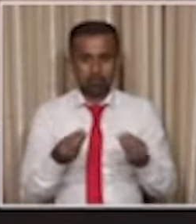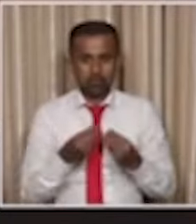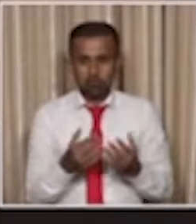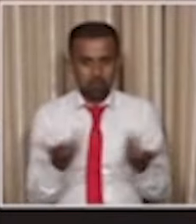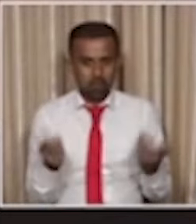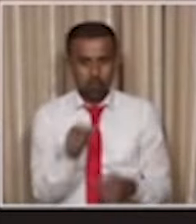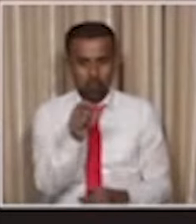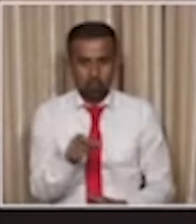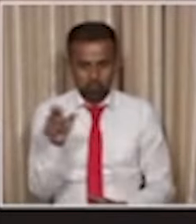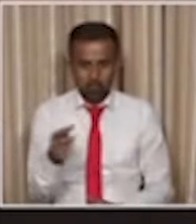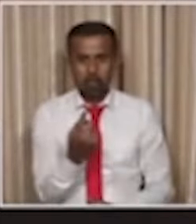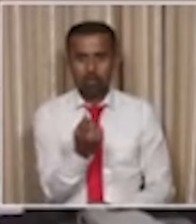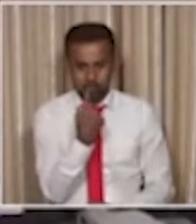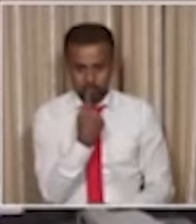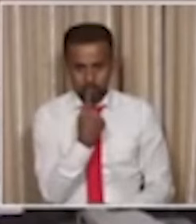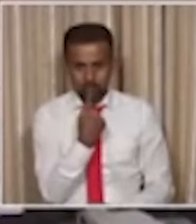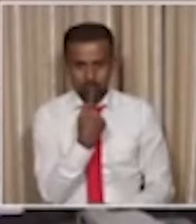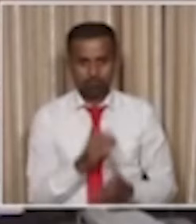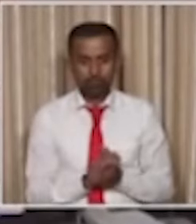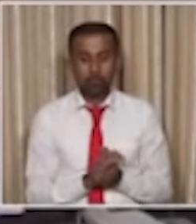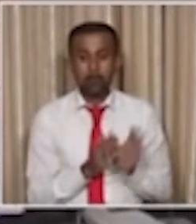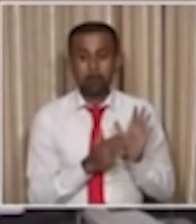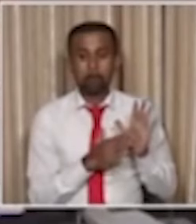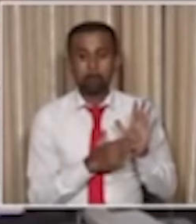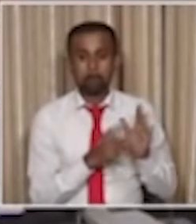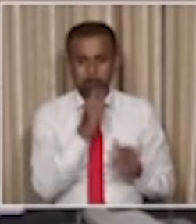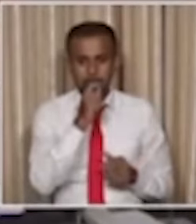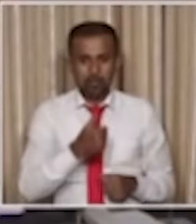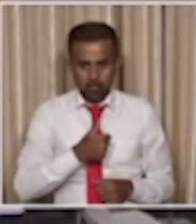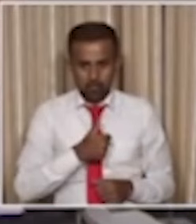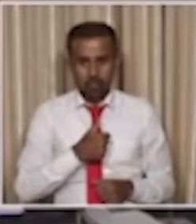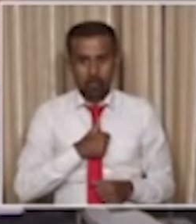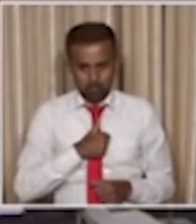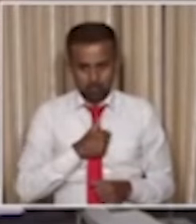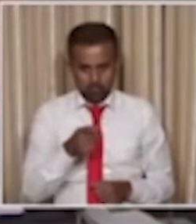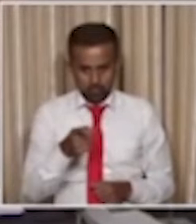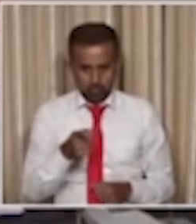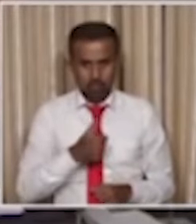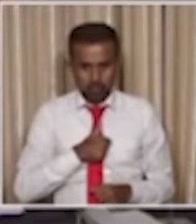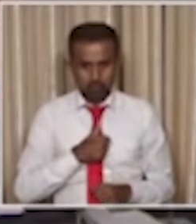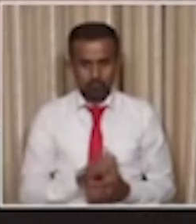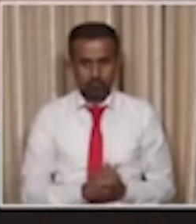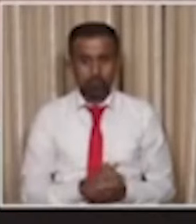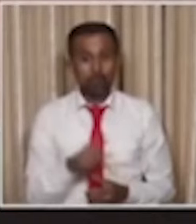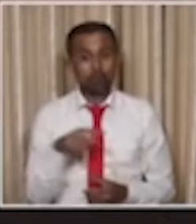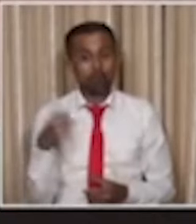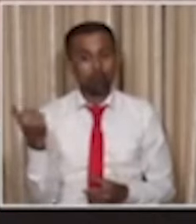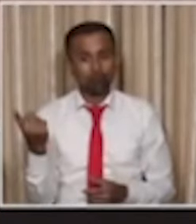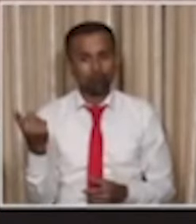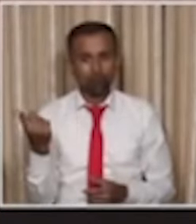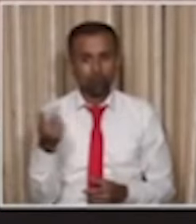කිව්ව අය දැනුවා. ගරු මර්ජාන් පලිල් මන්ත්‍රීතුමා පක්ෂයි ගරුණීය. වෙනත් ගරු